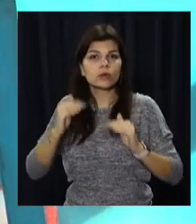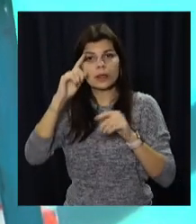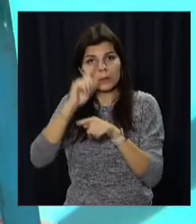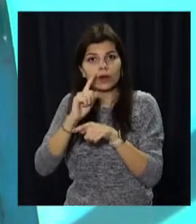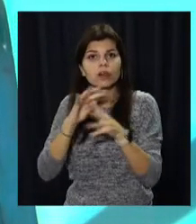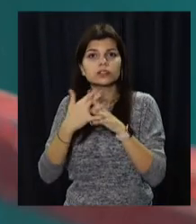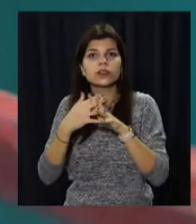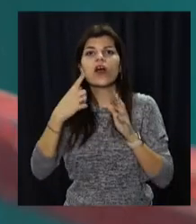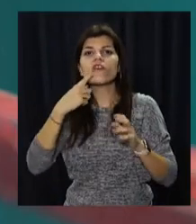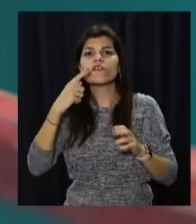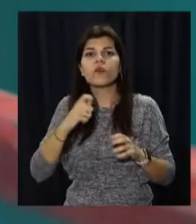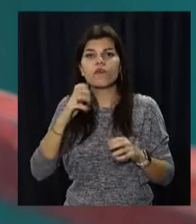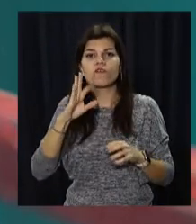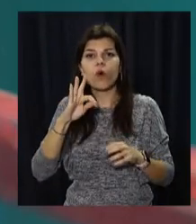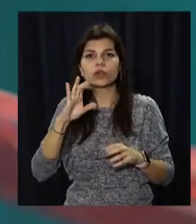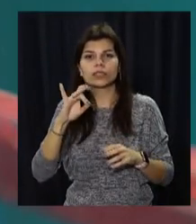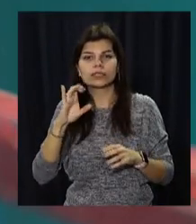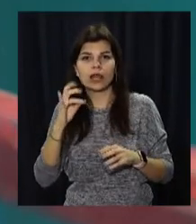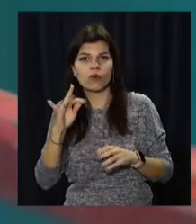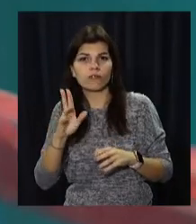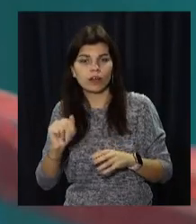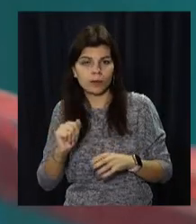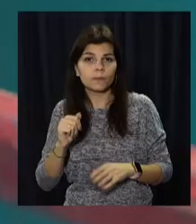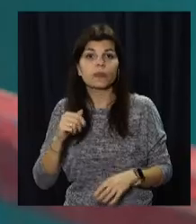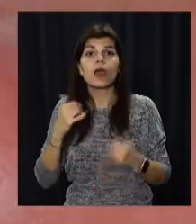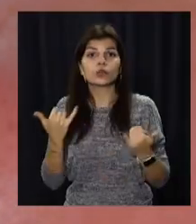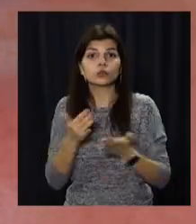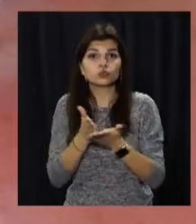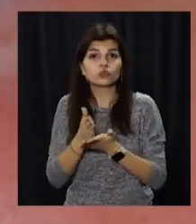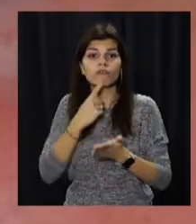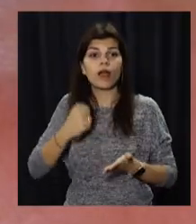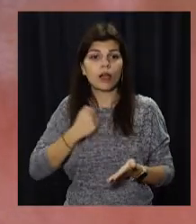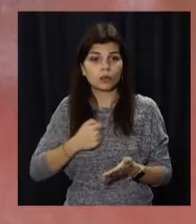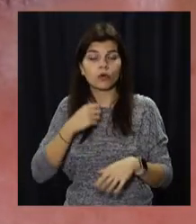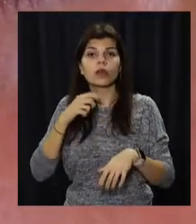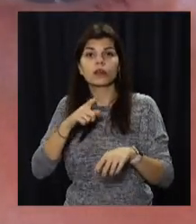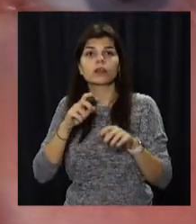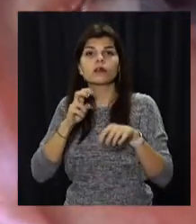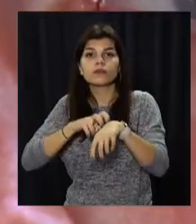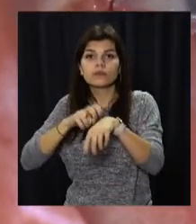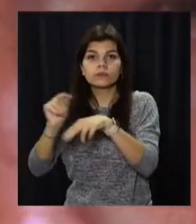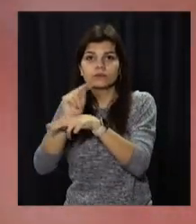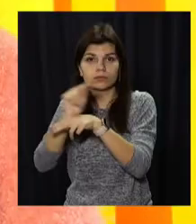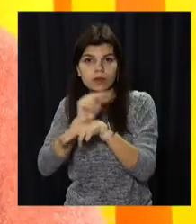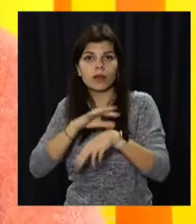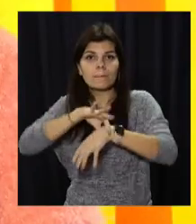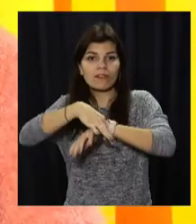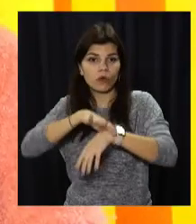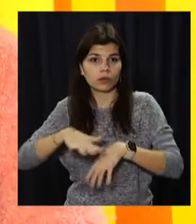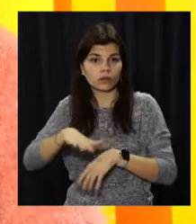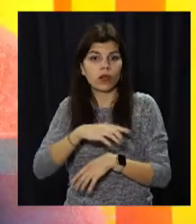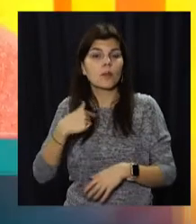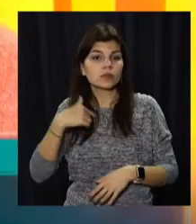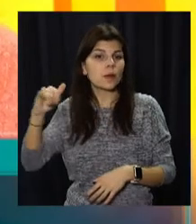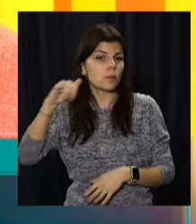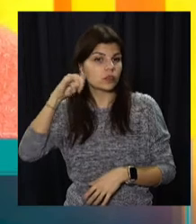братом у селі Воскресеновка, що у Васильківському районі, а зараз служить в армії, лікарює захисників у Павлограді. Мені